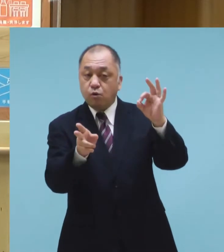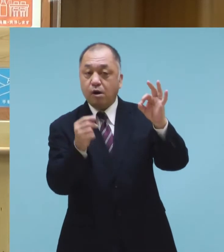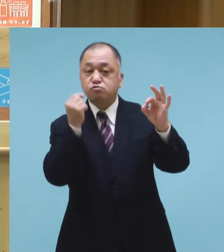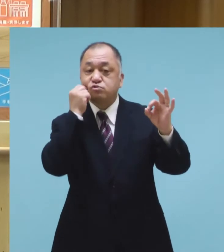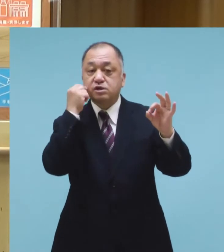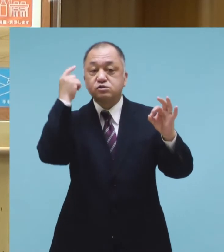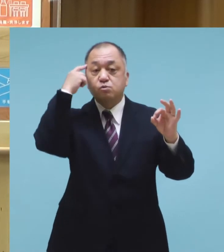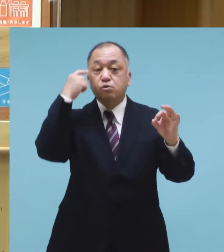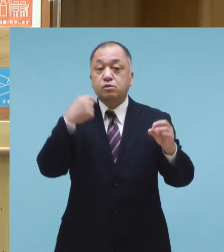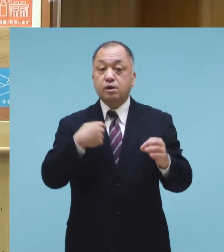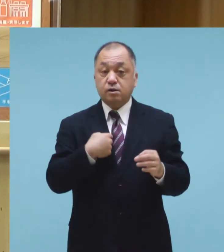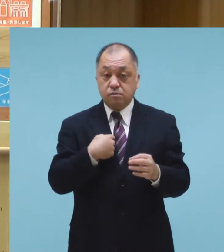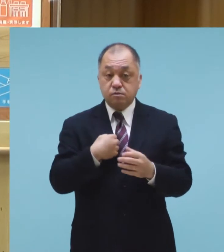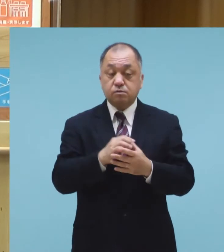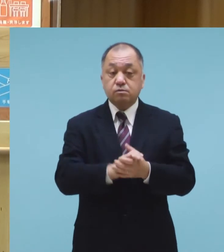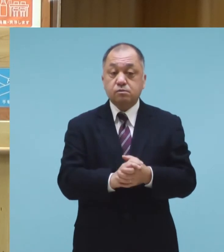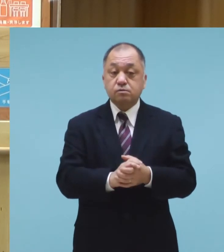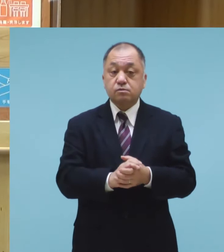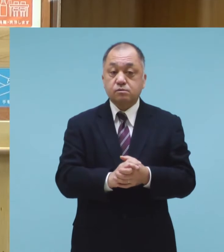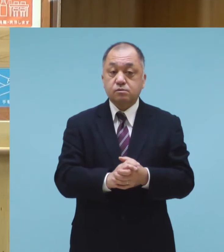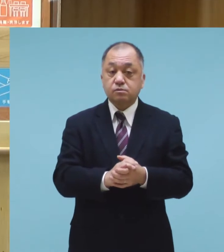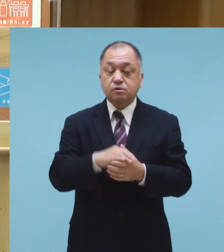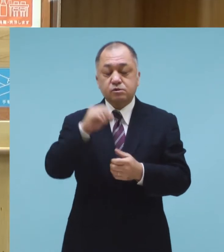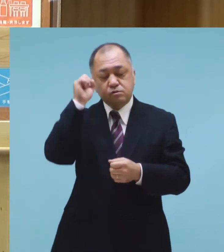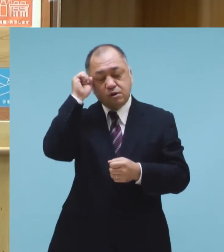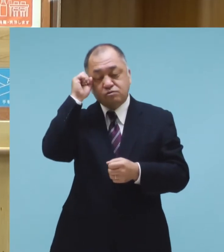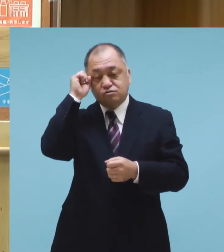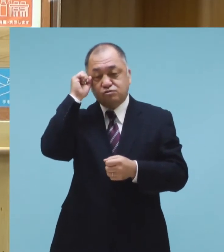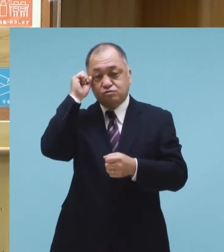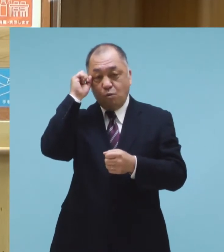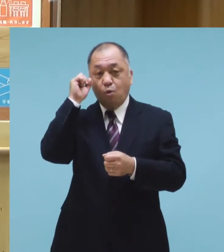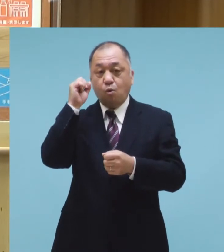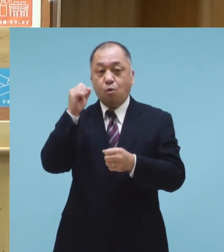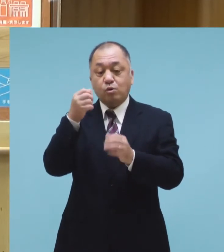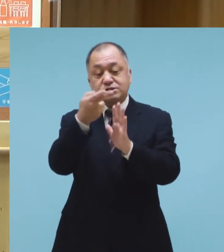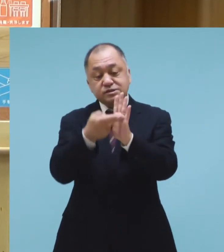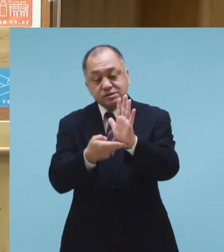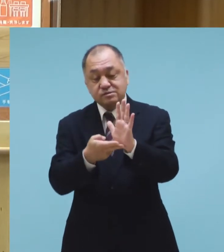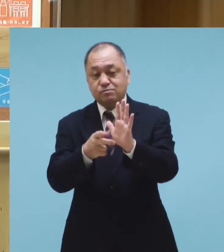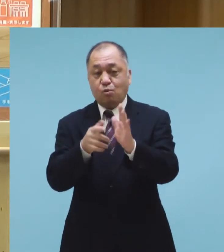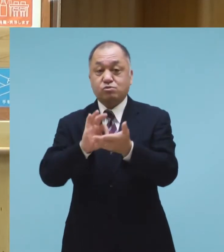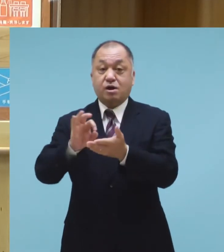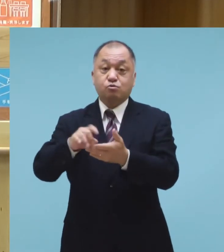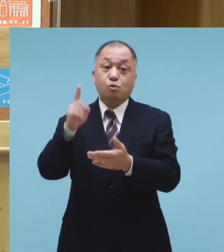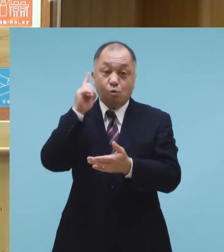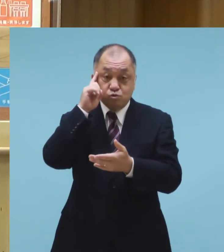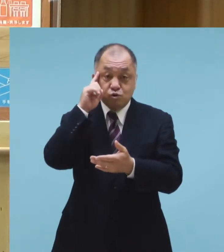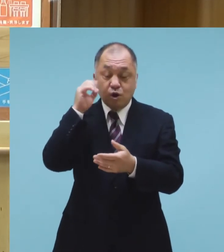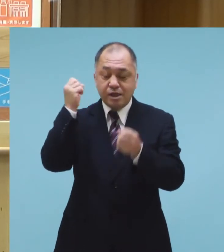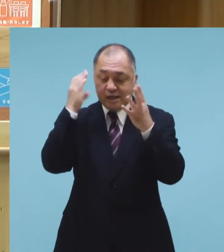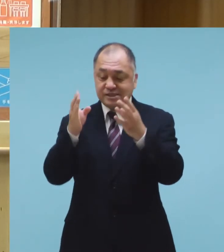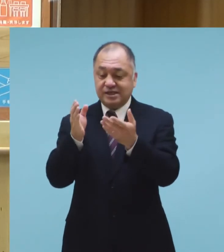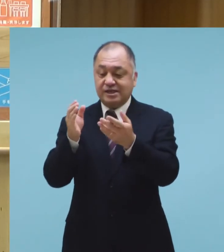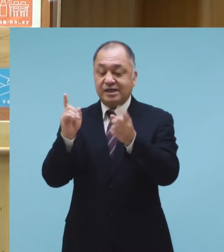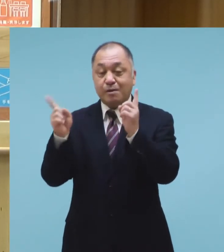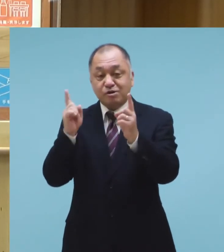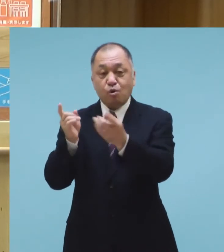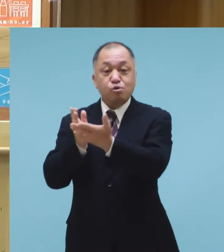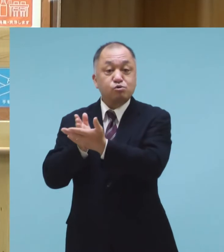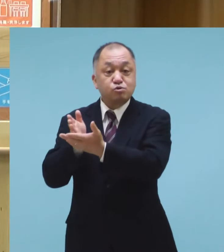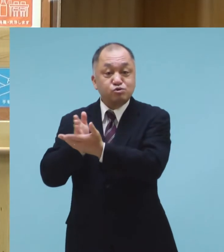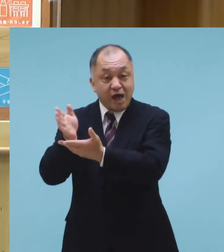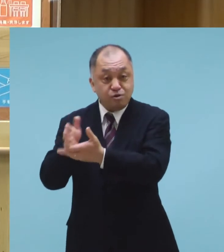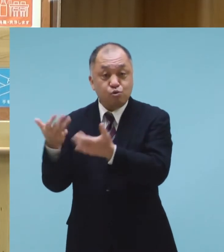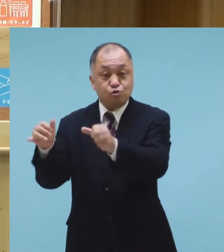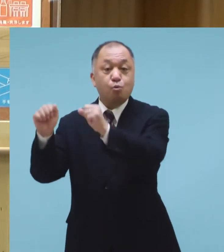ますから、でいろんな方が宿泊施設利用します。でこの、新しい旅のスタイルの方もいるし、そうじゃない方もも